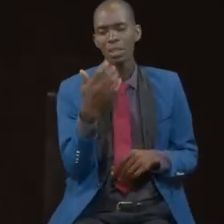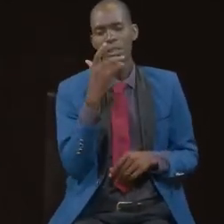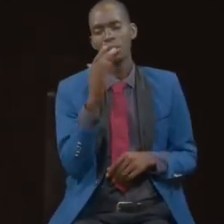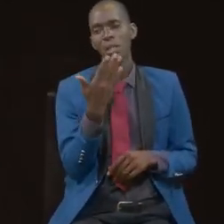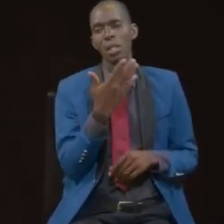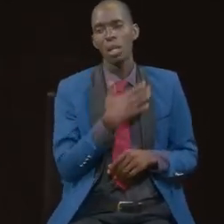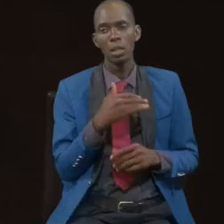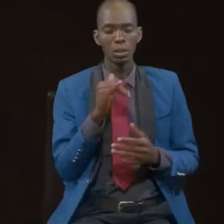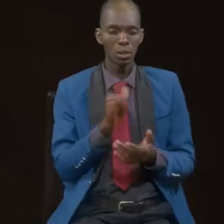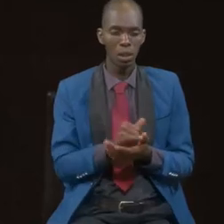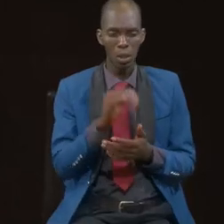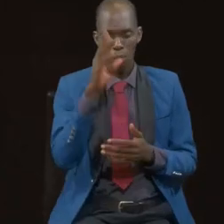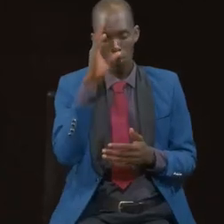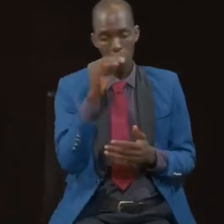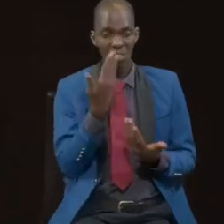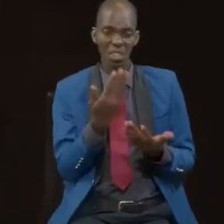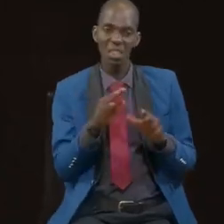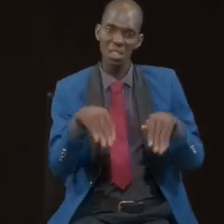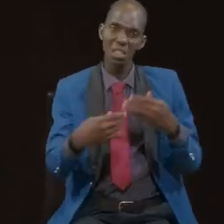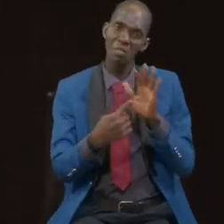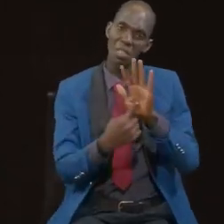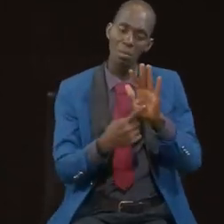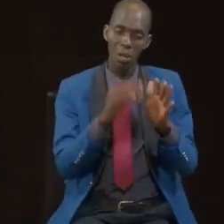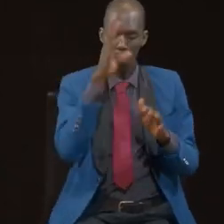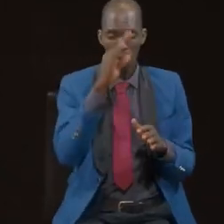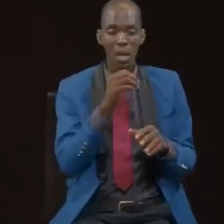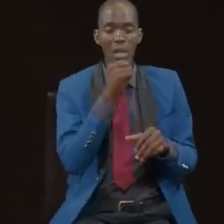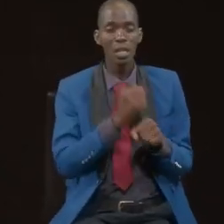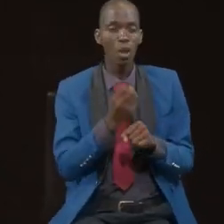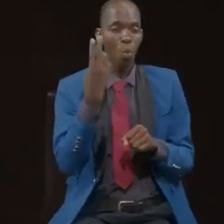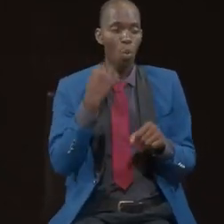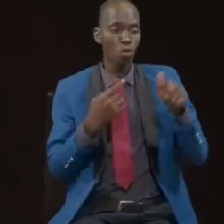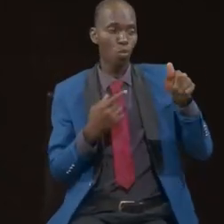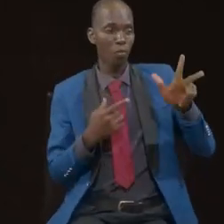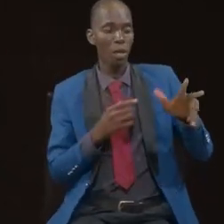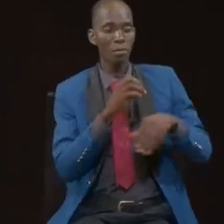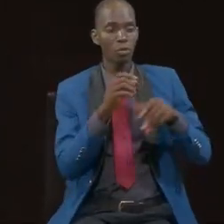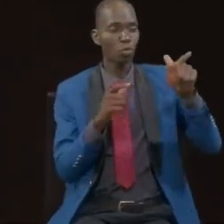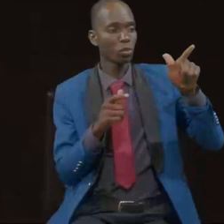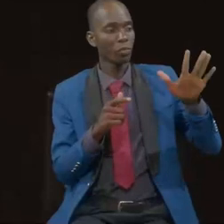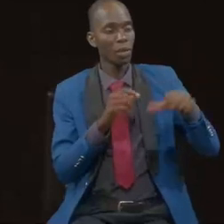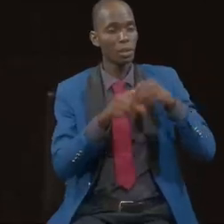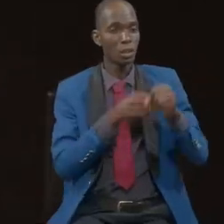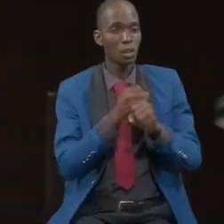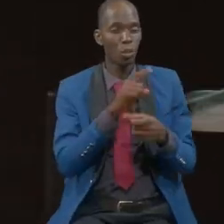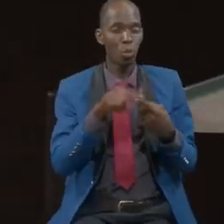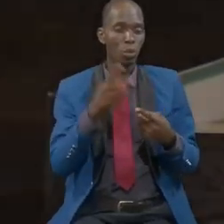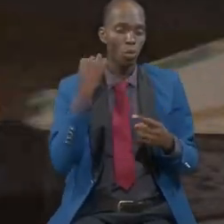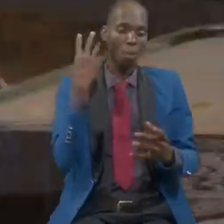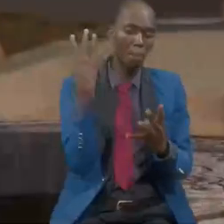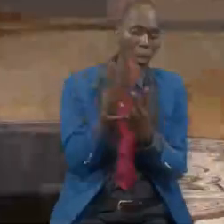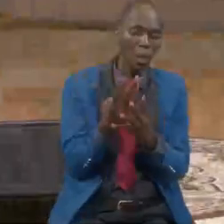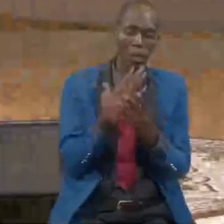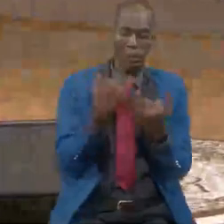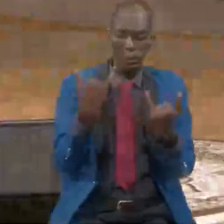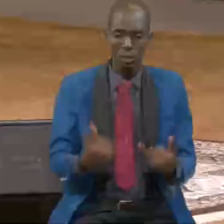Imaginez une personne qui entre là à 25 ans et était sorti à l'âge de 75 ans. La